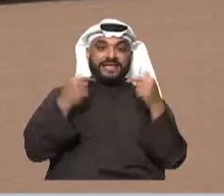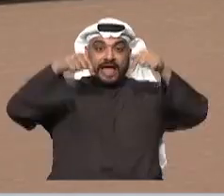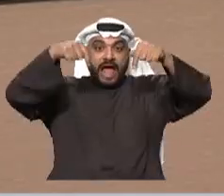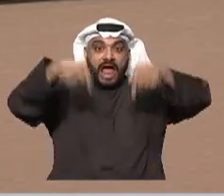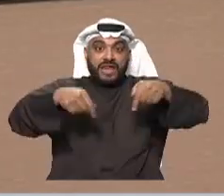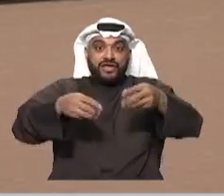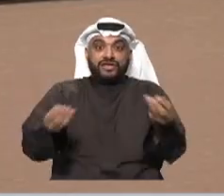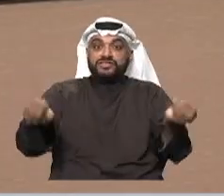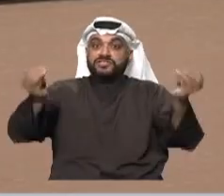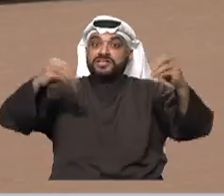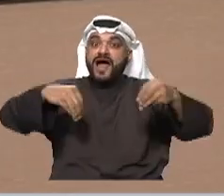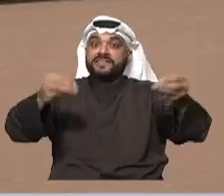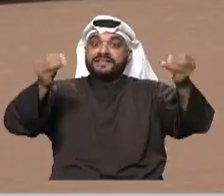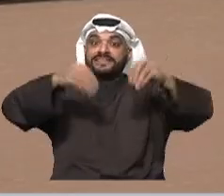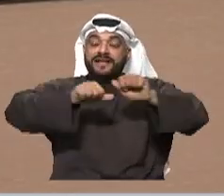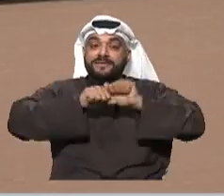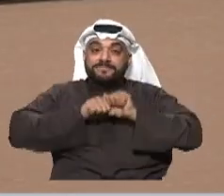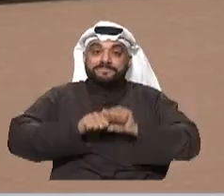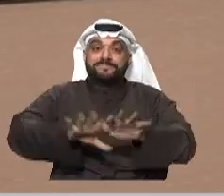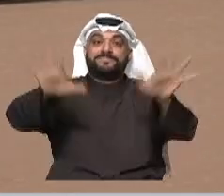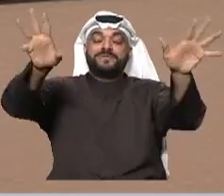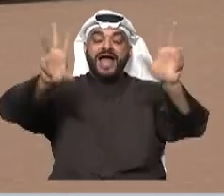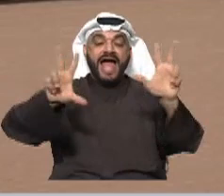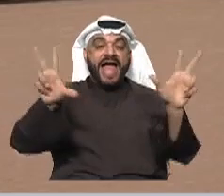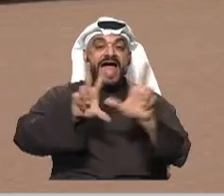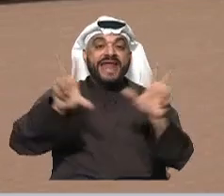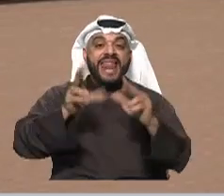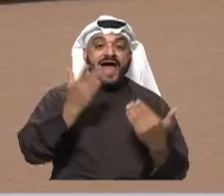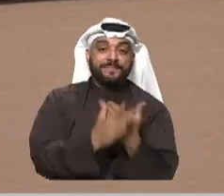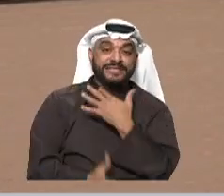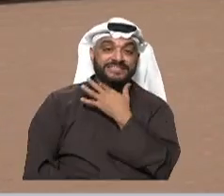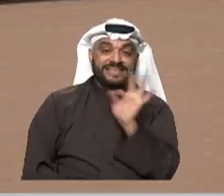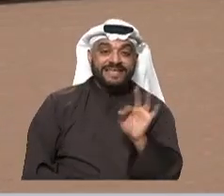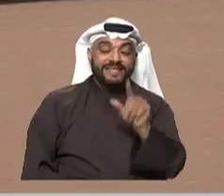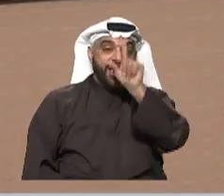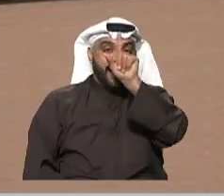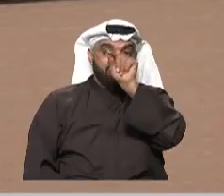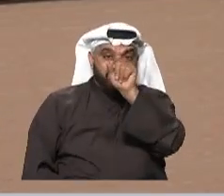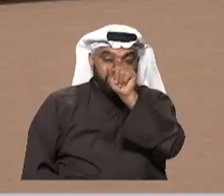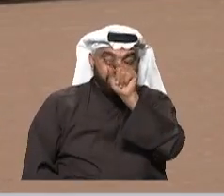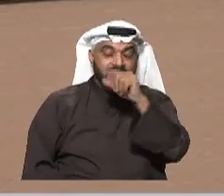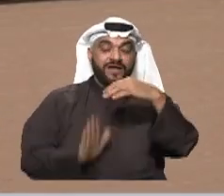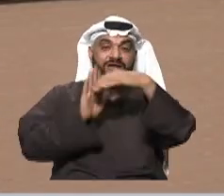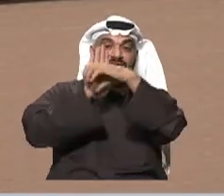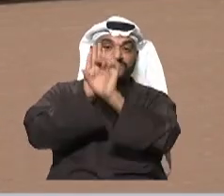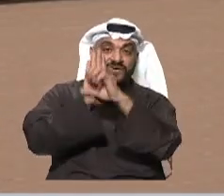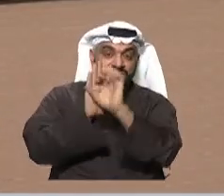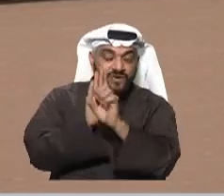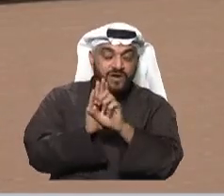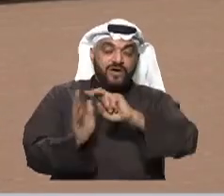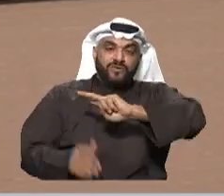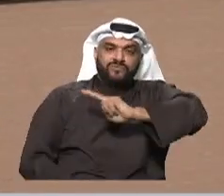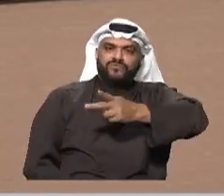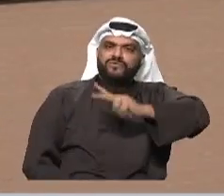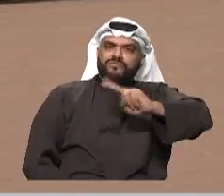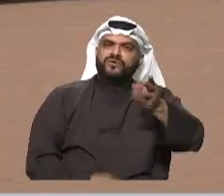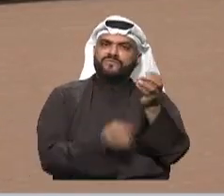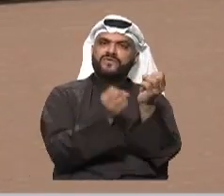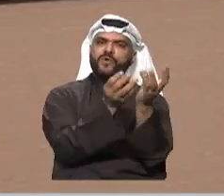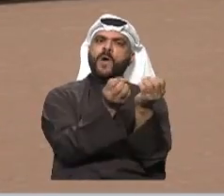الاعلام وظهور الاعلام الحديث المنصات الرقميه صارت في ادارات في كل المؤسسات